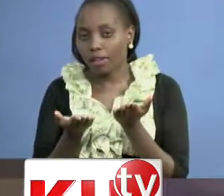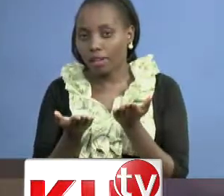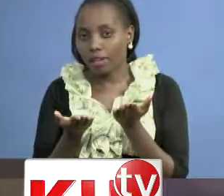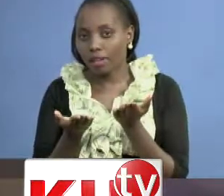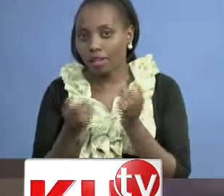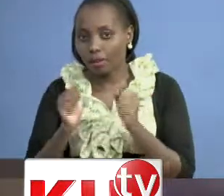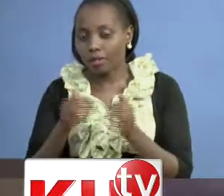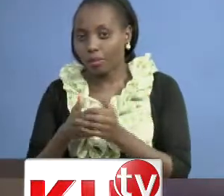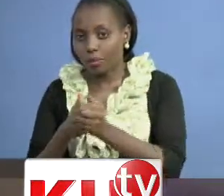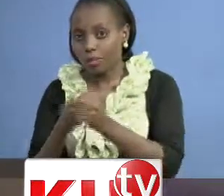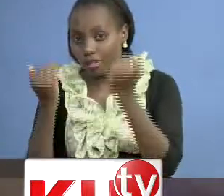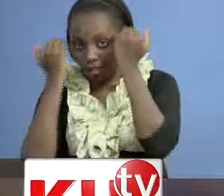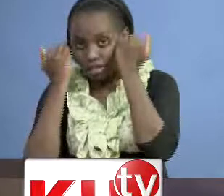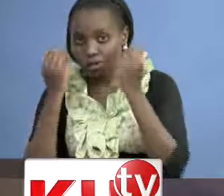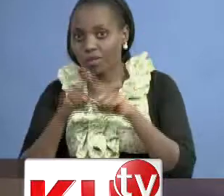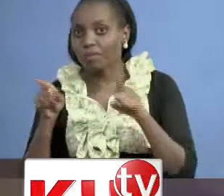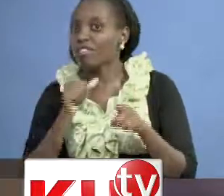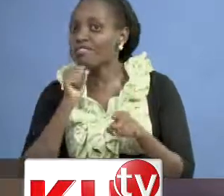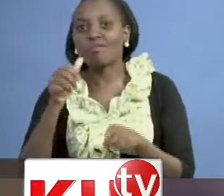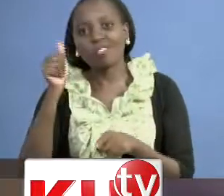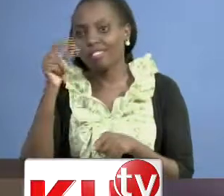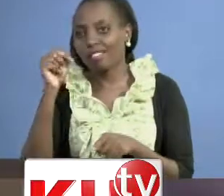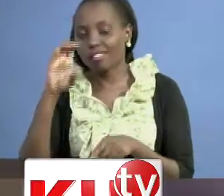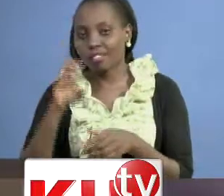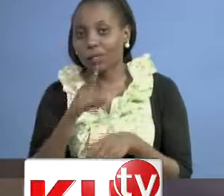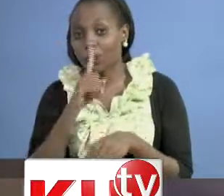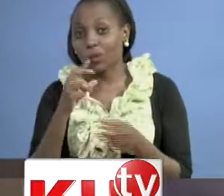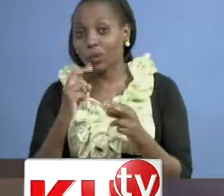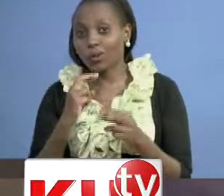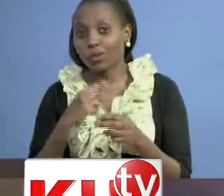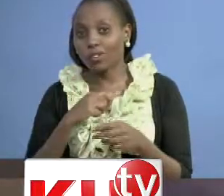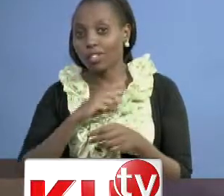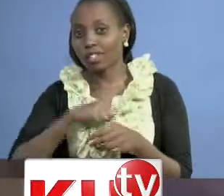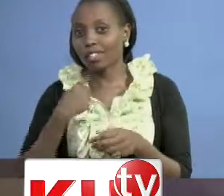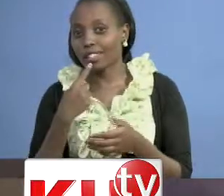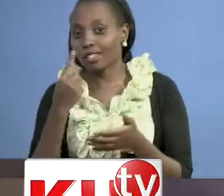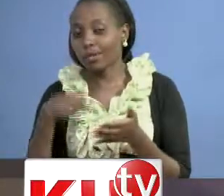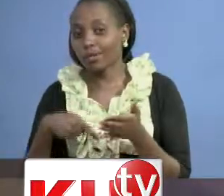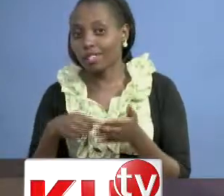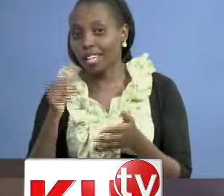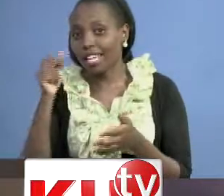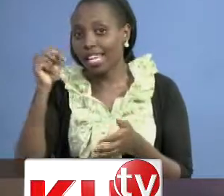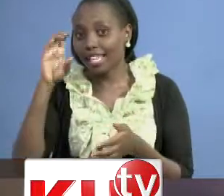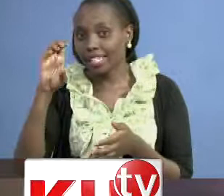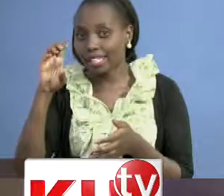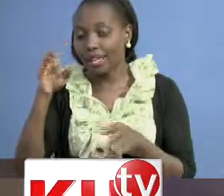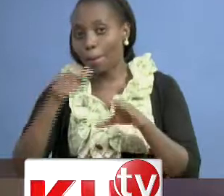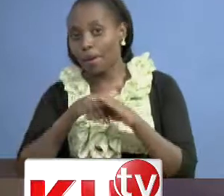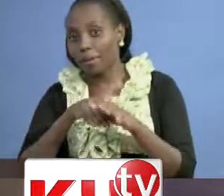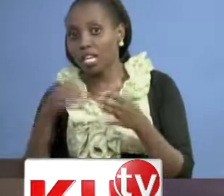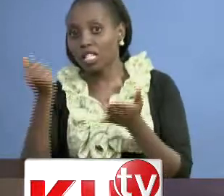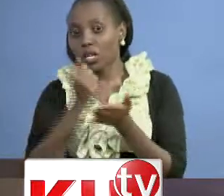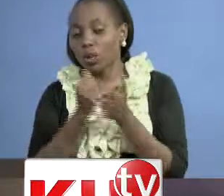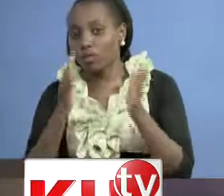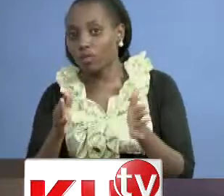He may lead the courts, but not ANC. So what we are saying, ANC members, ANC officials,